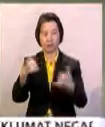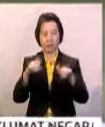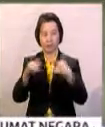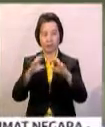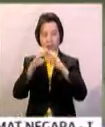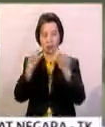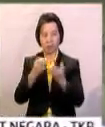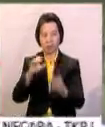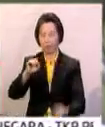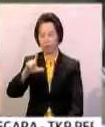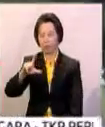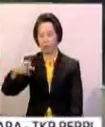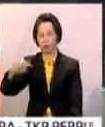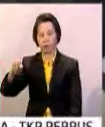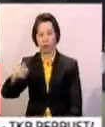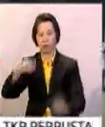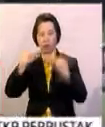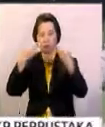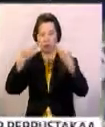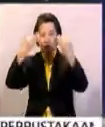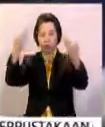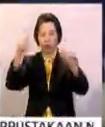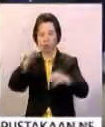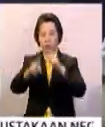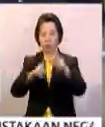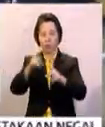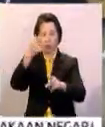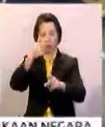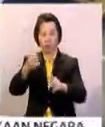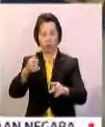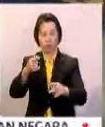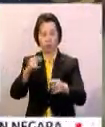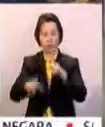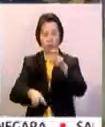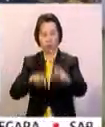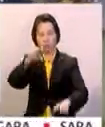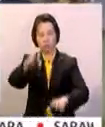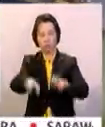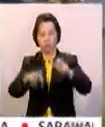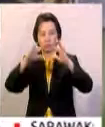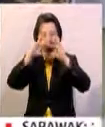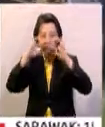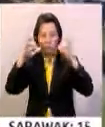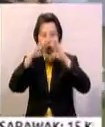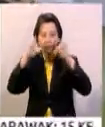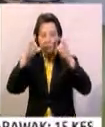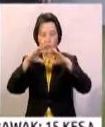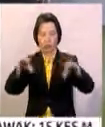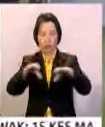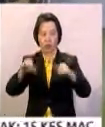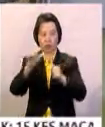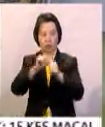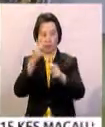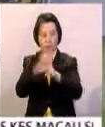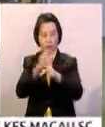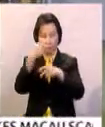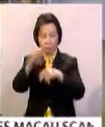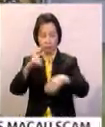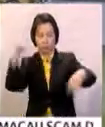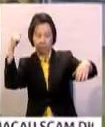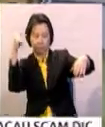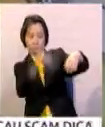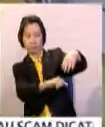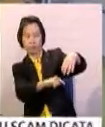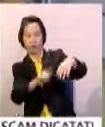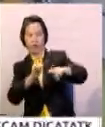untuk kelab Al Hilal sememangnya popular dalam kalangan netizen kerana gaya merangkak seperti kucing yang dilakukannya setiap kali selepas menjaringkan